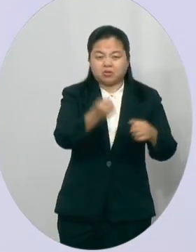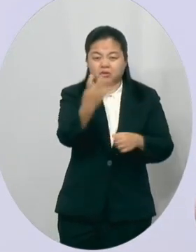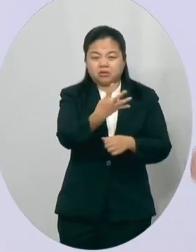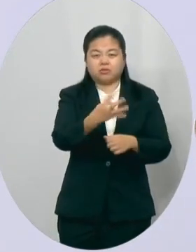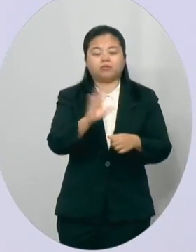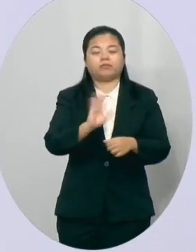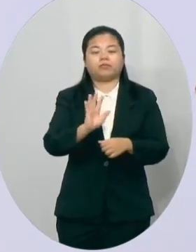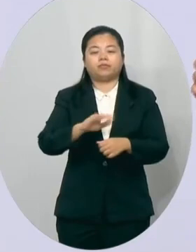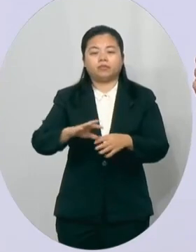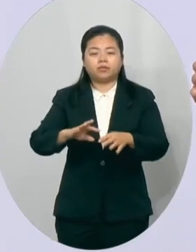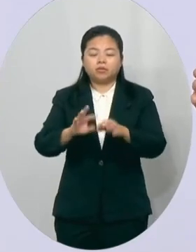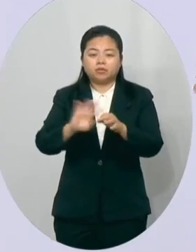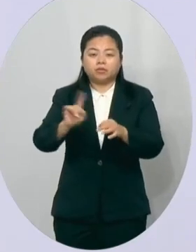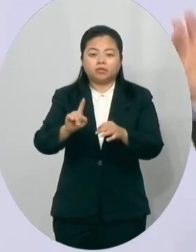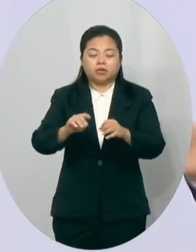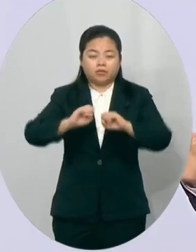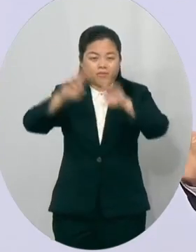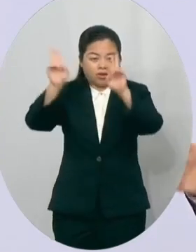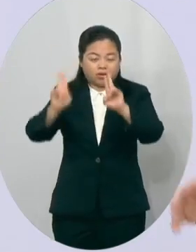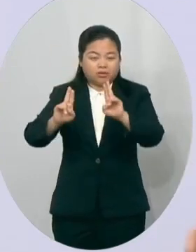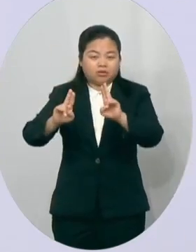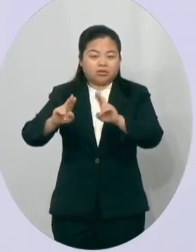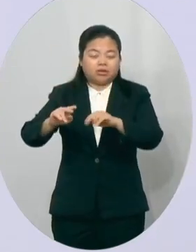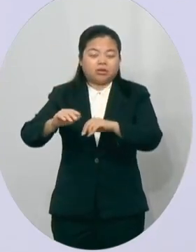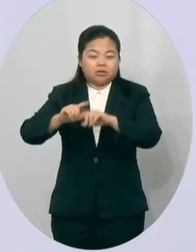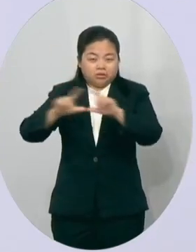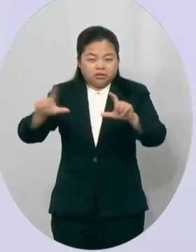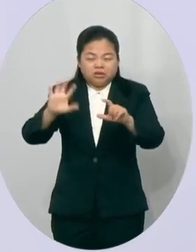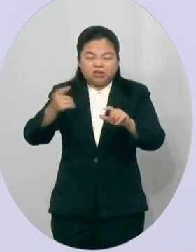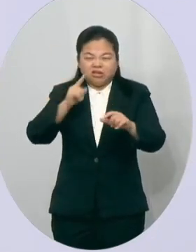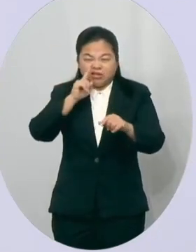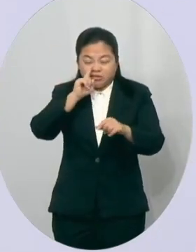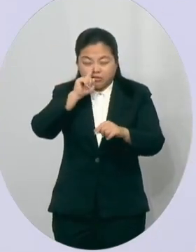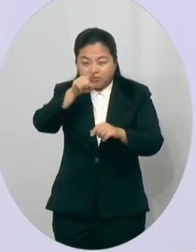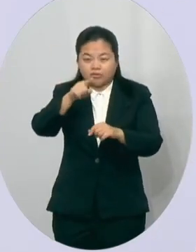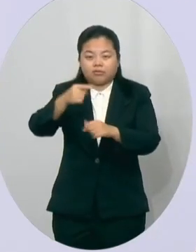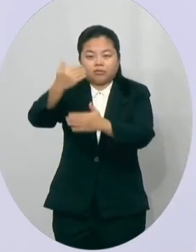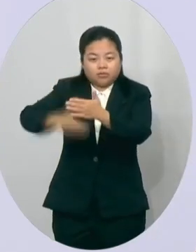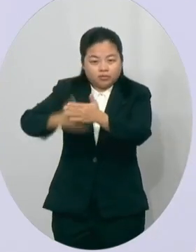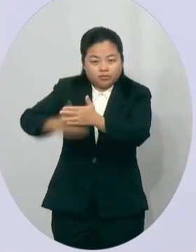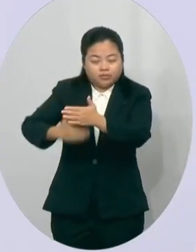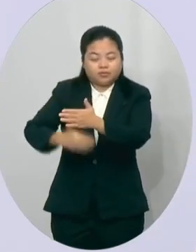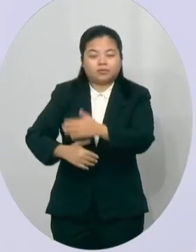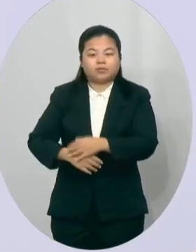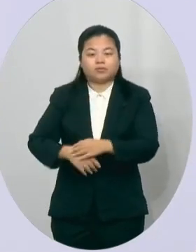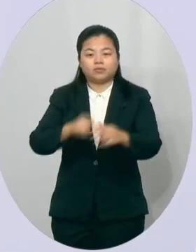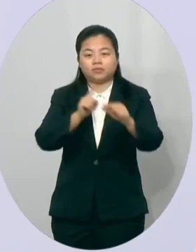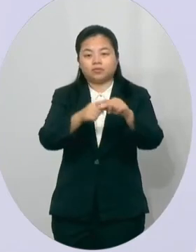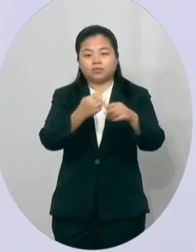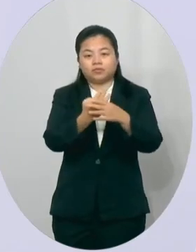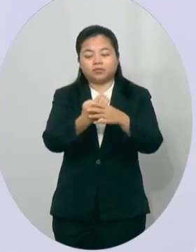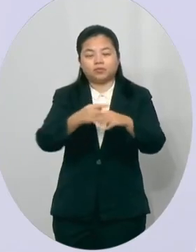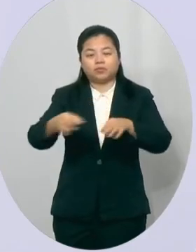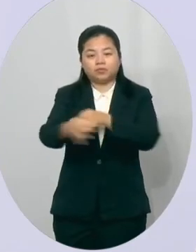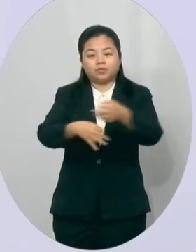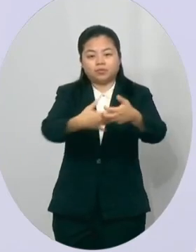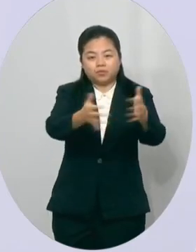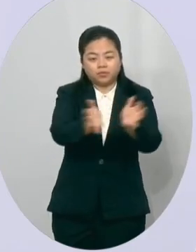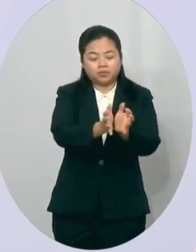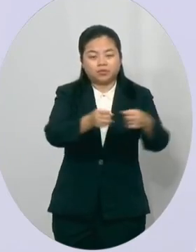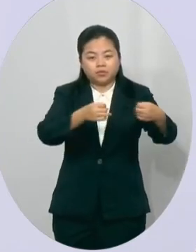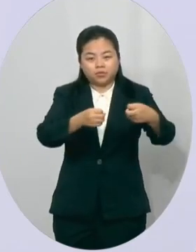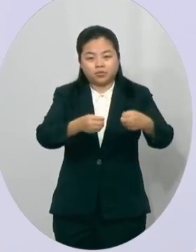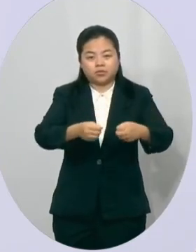机组，因为你的发电功量更大，但是你的污染会减少。那也因此，中火跟经济部他们决